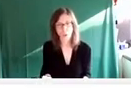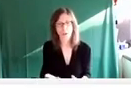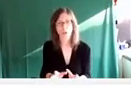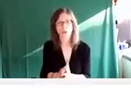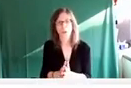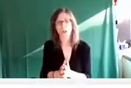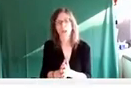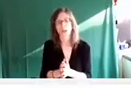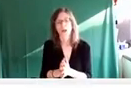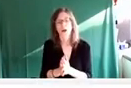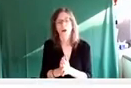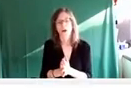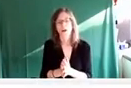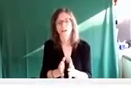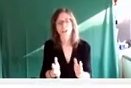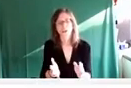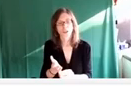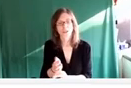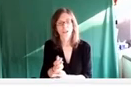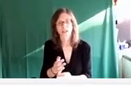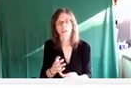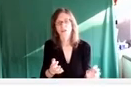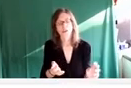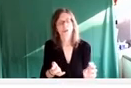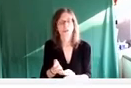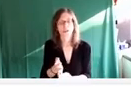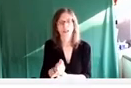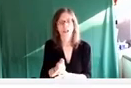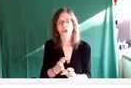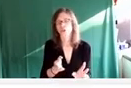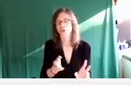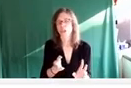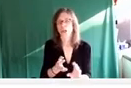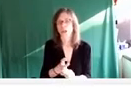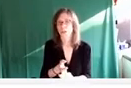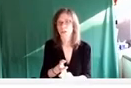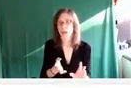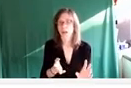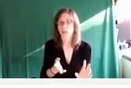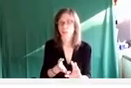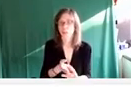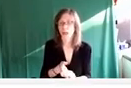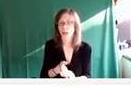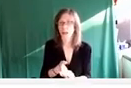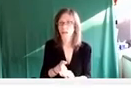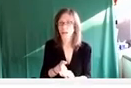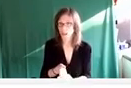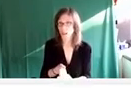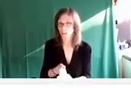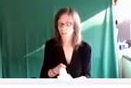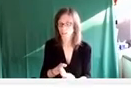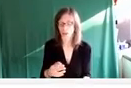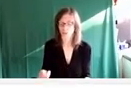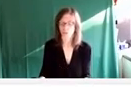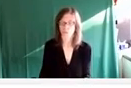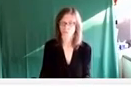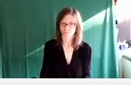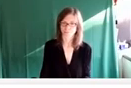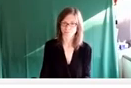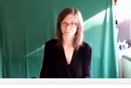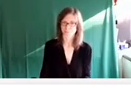selon ses besoins, avec des noms significatifs qui sont faciles à chercher, à extraire, puis à trier, dans le